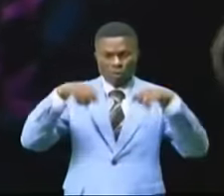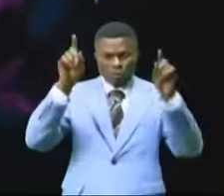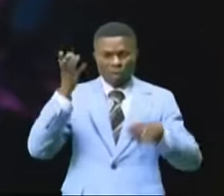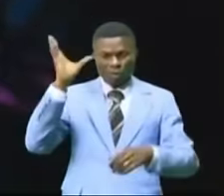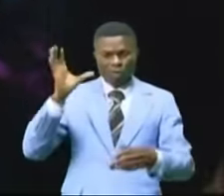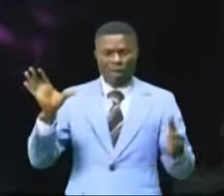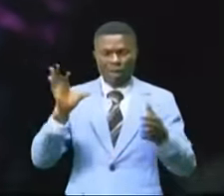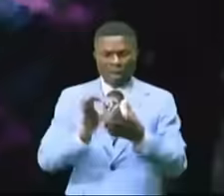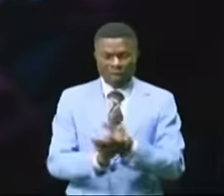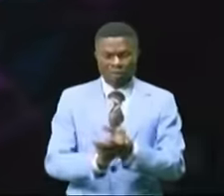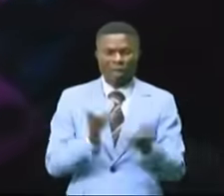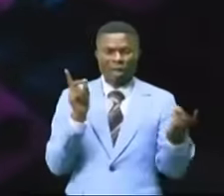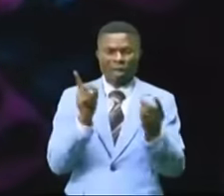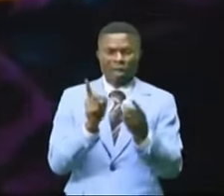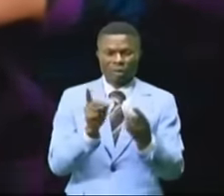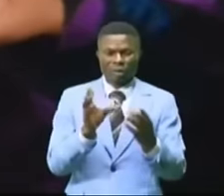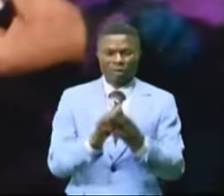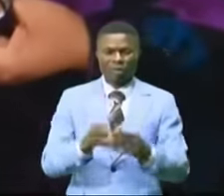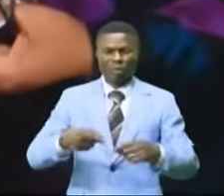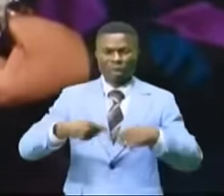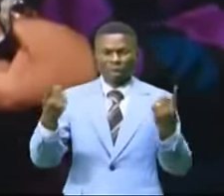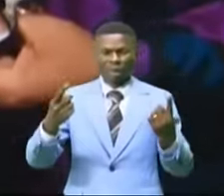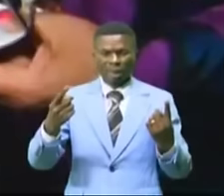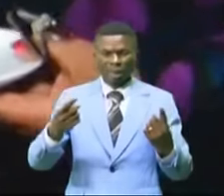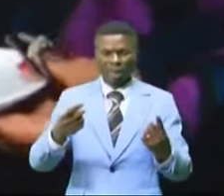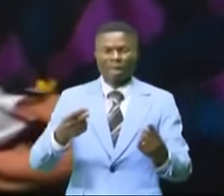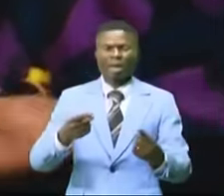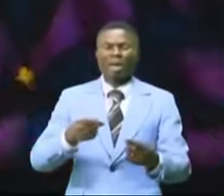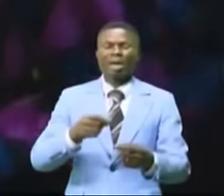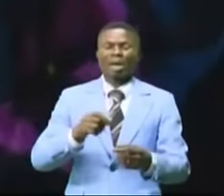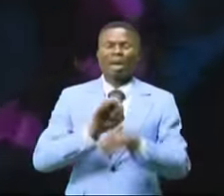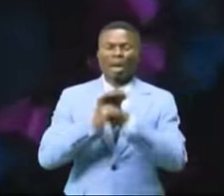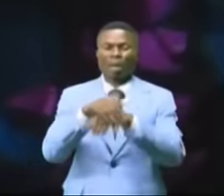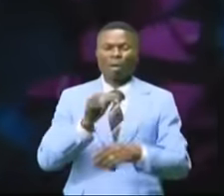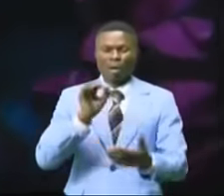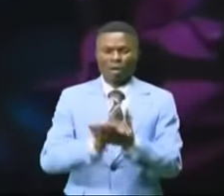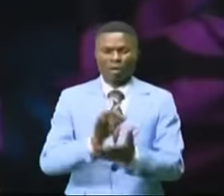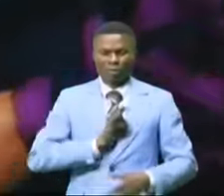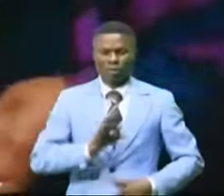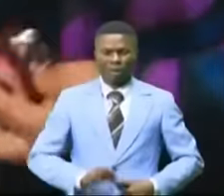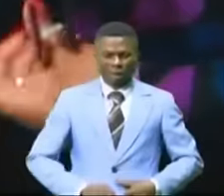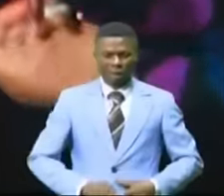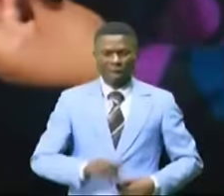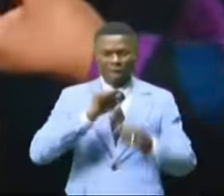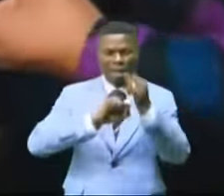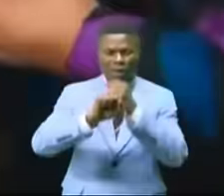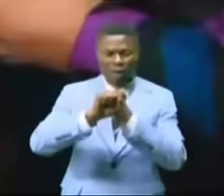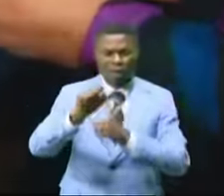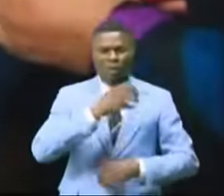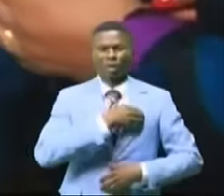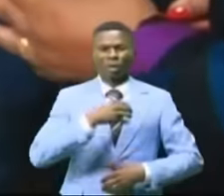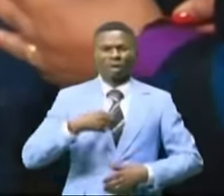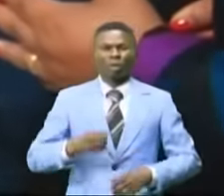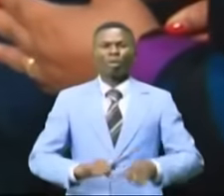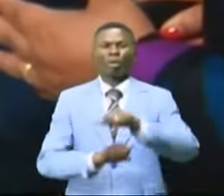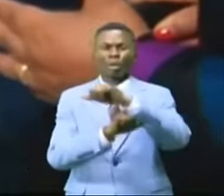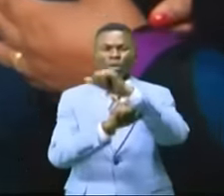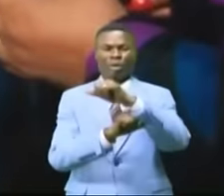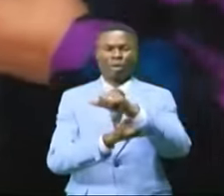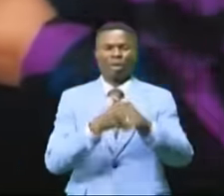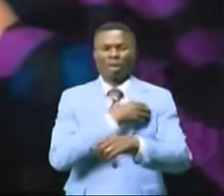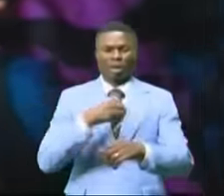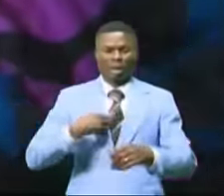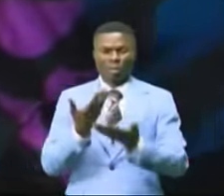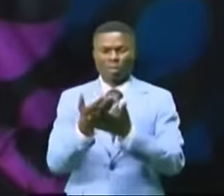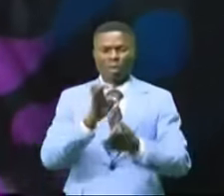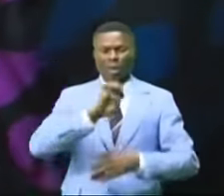Femme coïncide avec l'anniversaire de la distinguée première dame Denise Nyakeru, venue sensibiliser les femmes à soutenir les femmes de